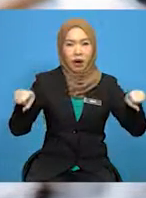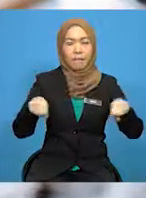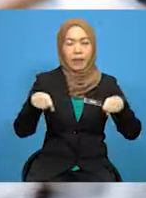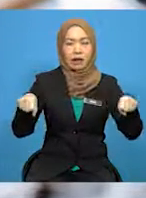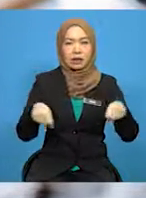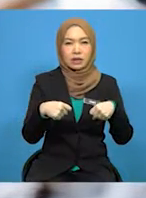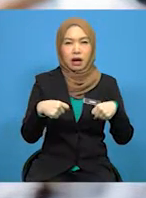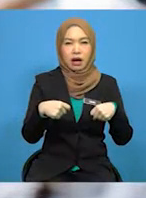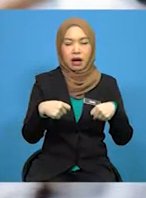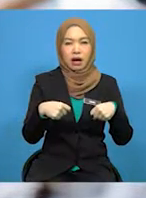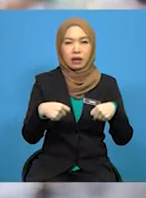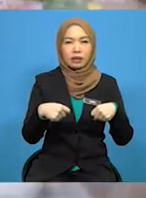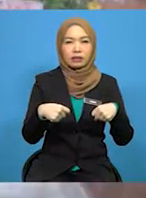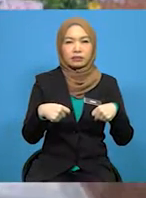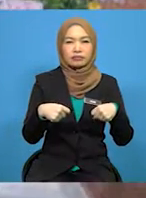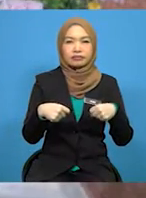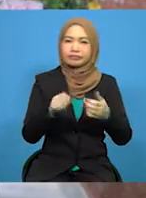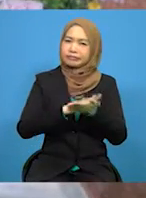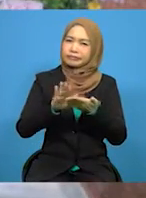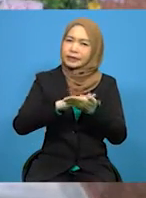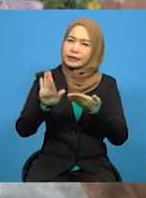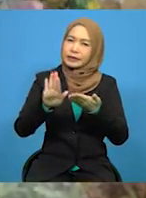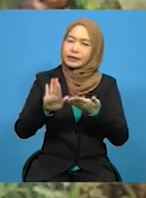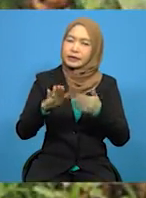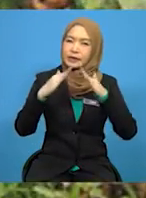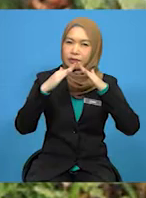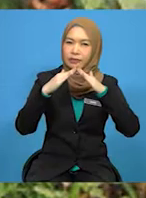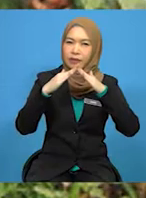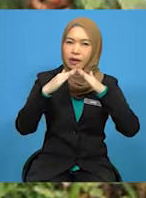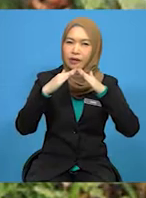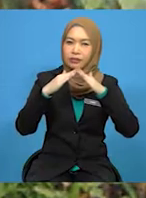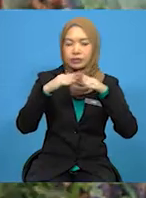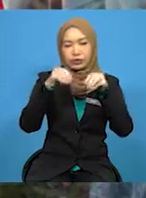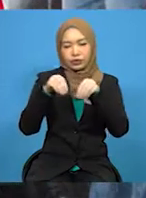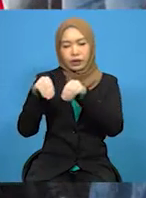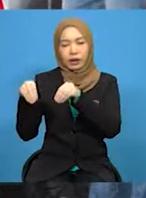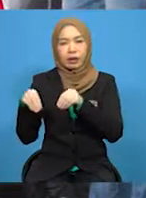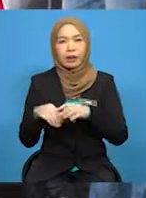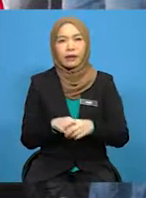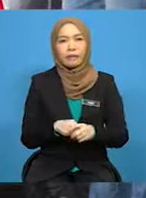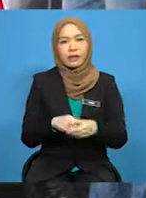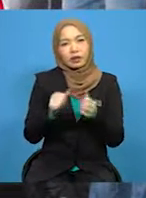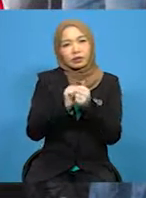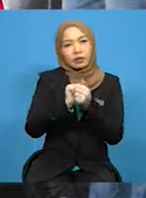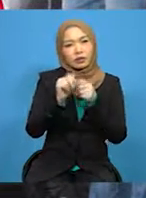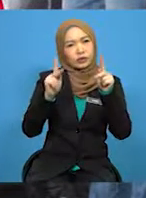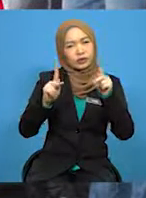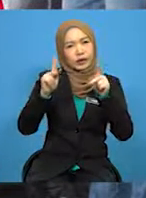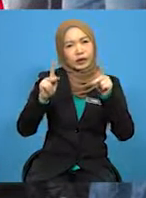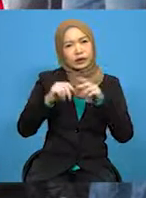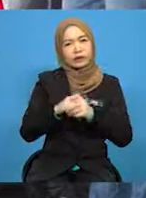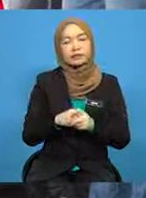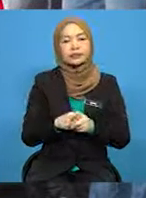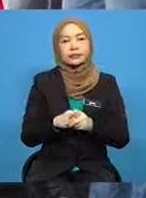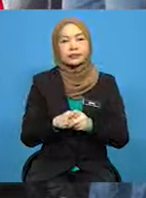memasak, mengemas rumah, berkebun dan mencuci kereta yang